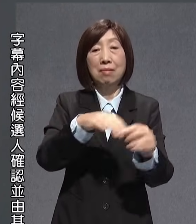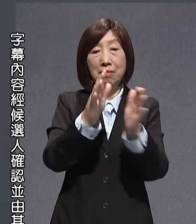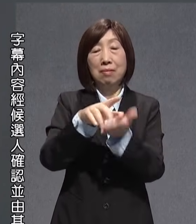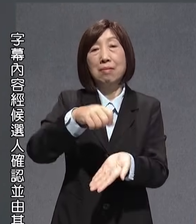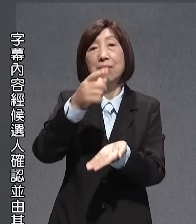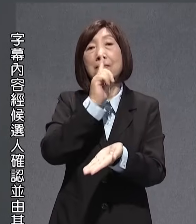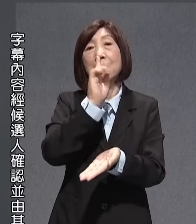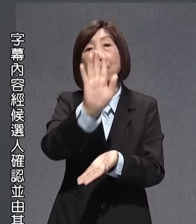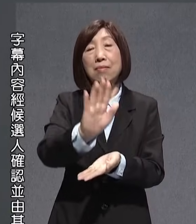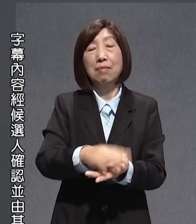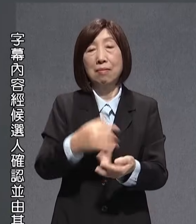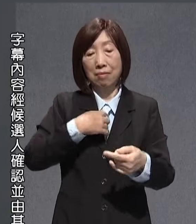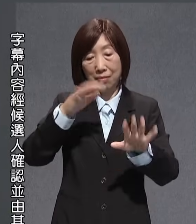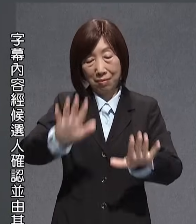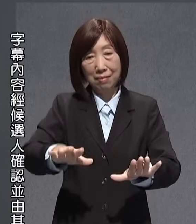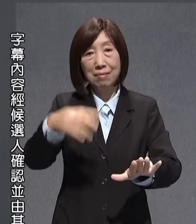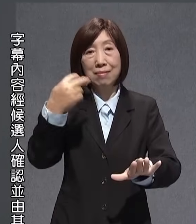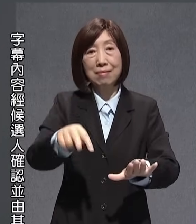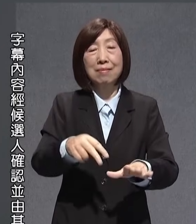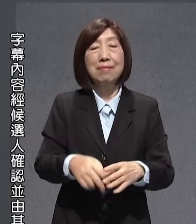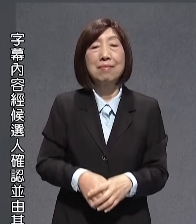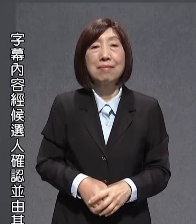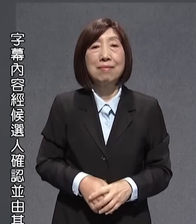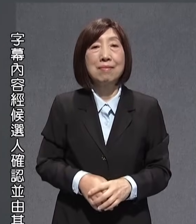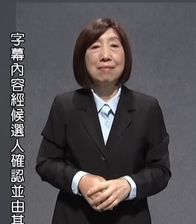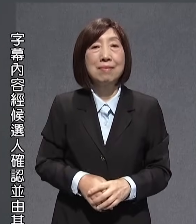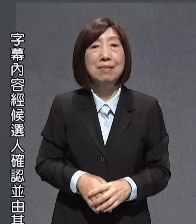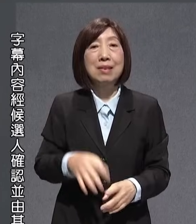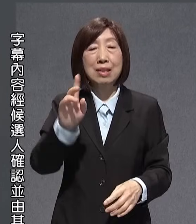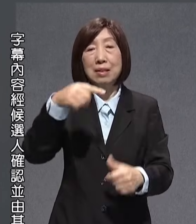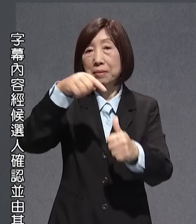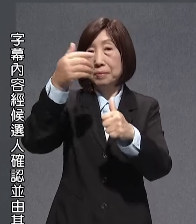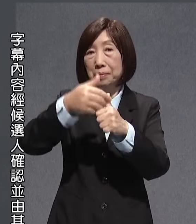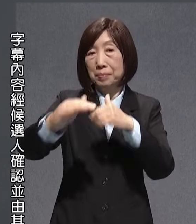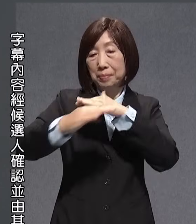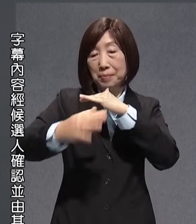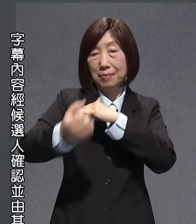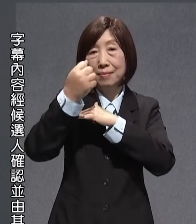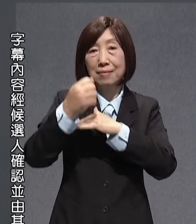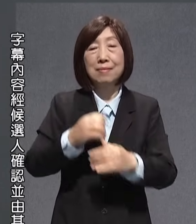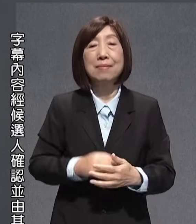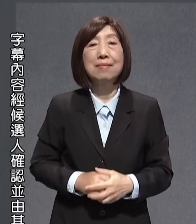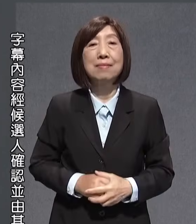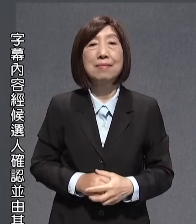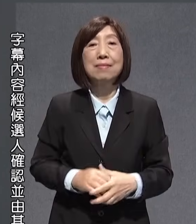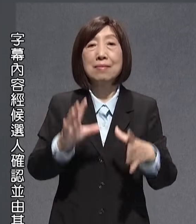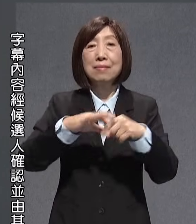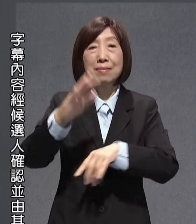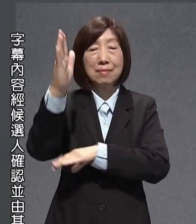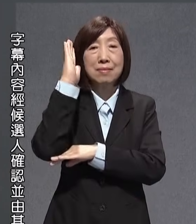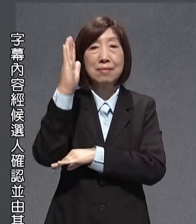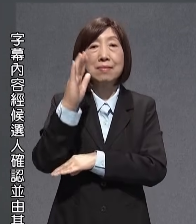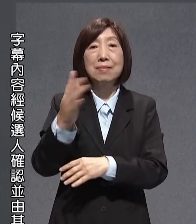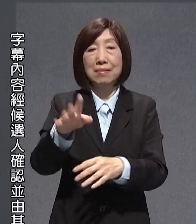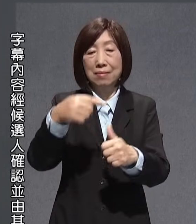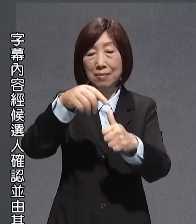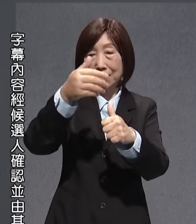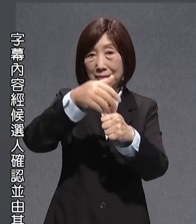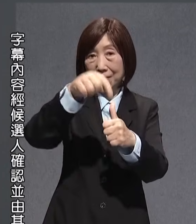出，我今天在这里我要特别强调教育平权，因为政府利用教